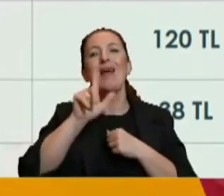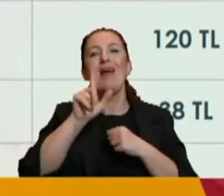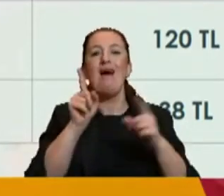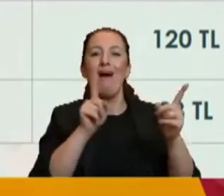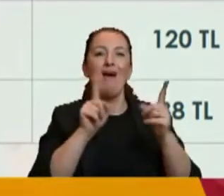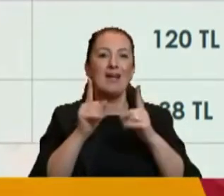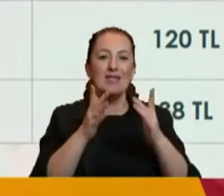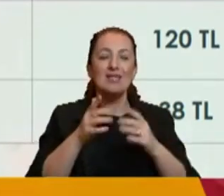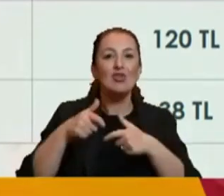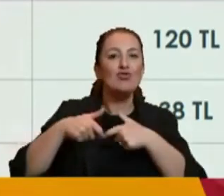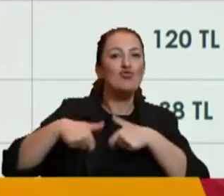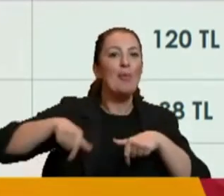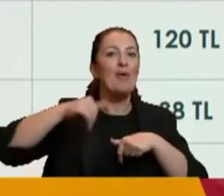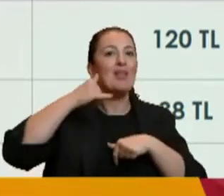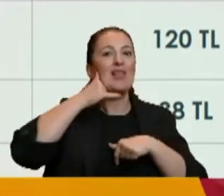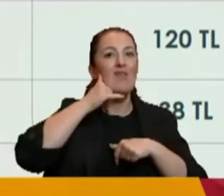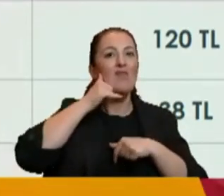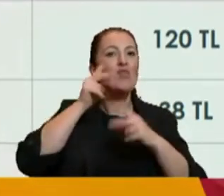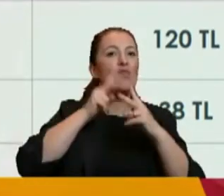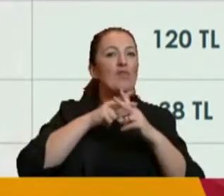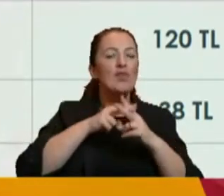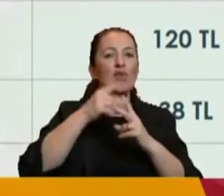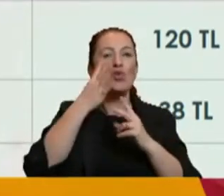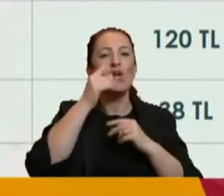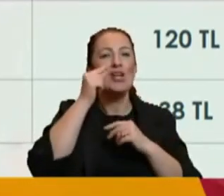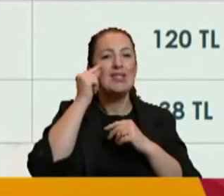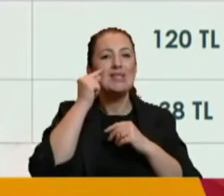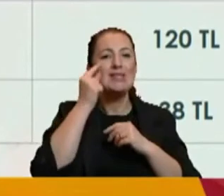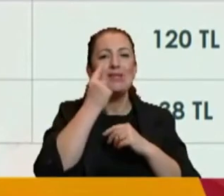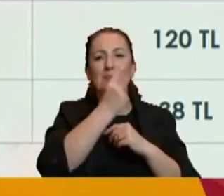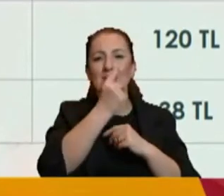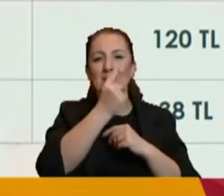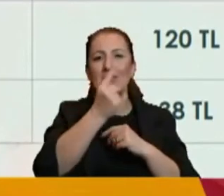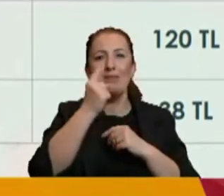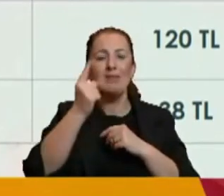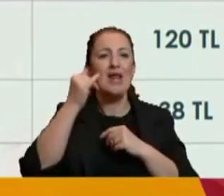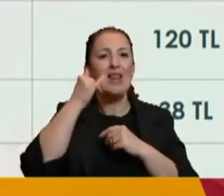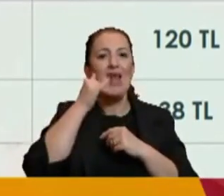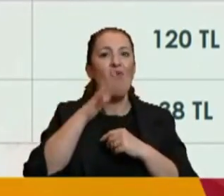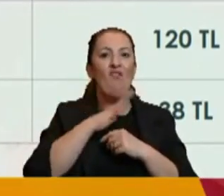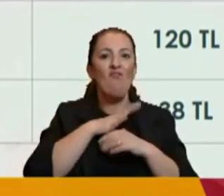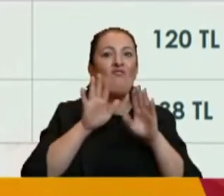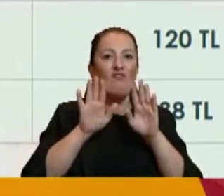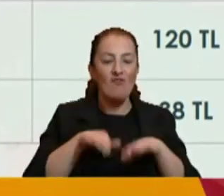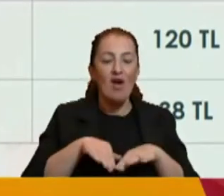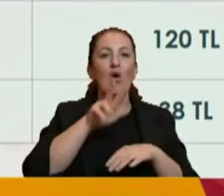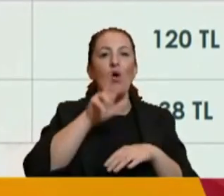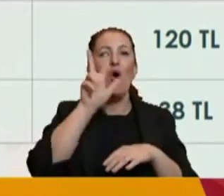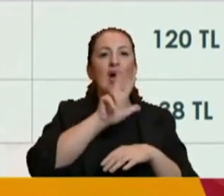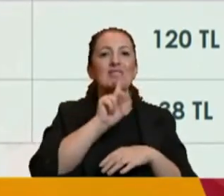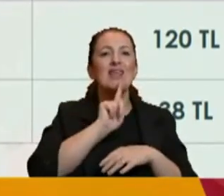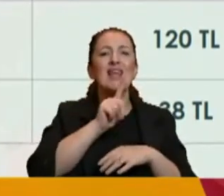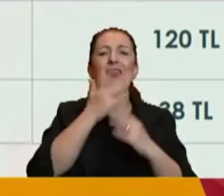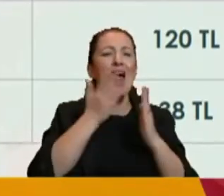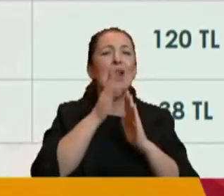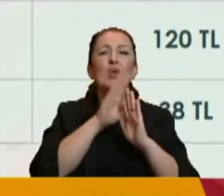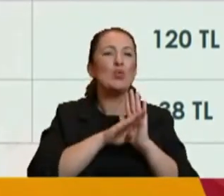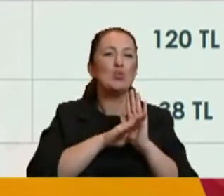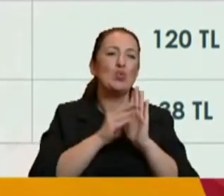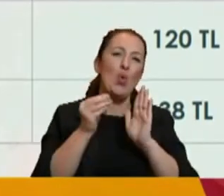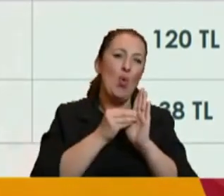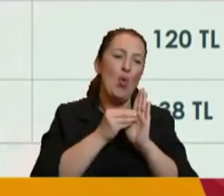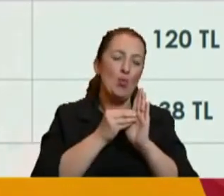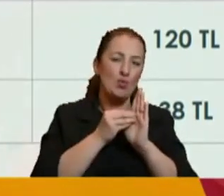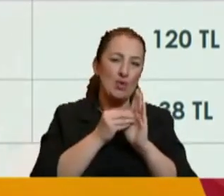cep telefonu dört kişinin her birinde bir cep telefonu var 30 lira En düşüğünü koymuş